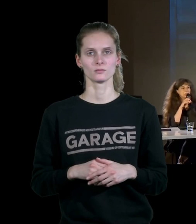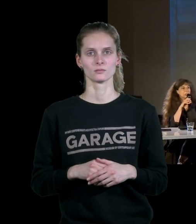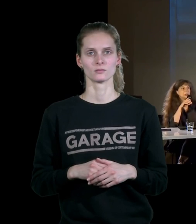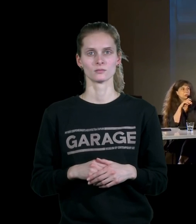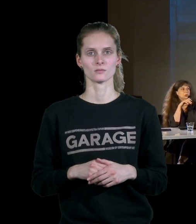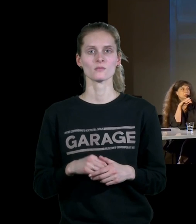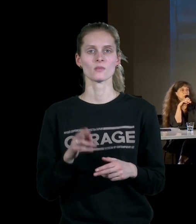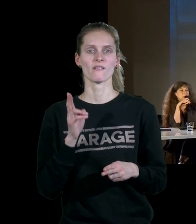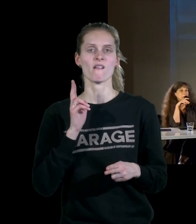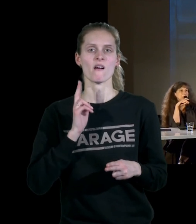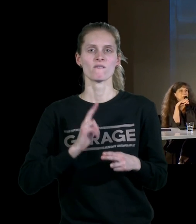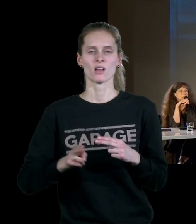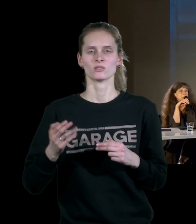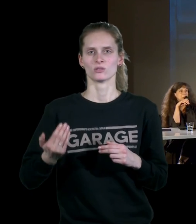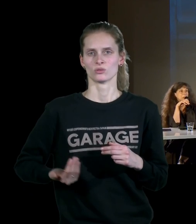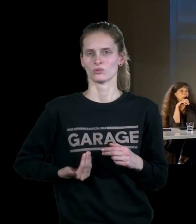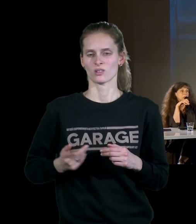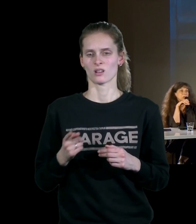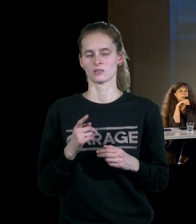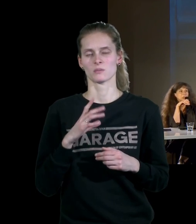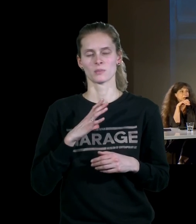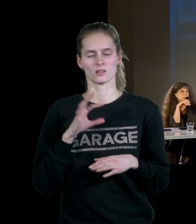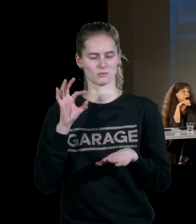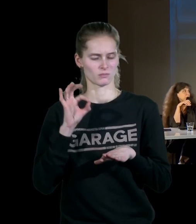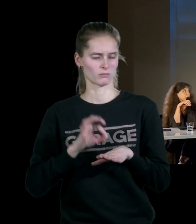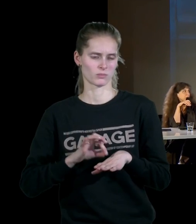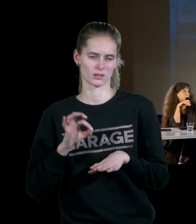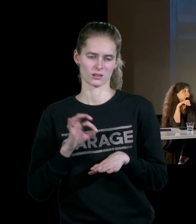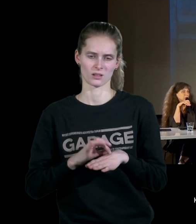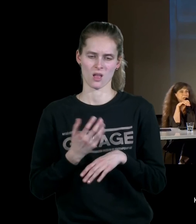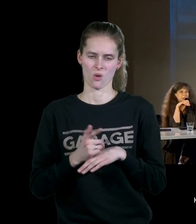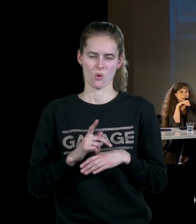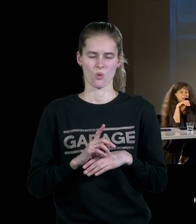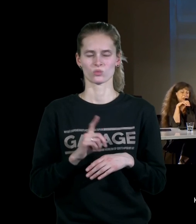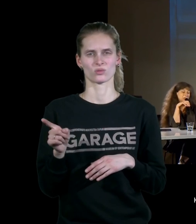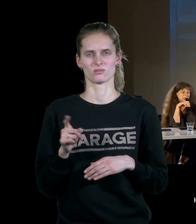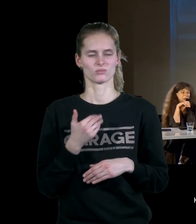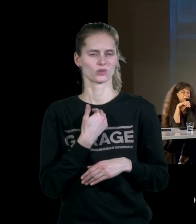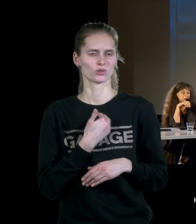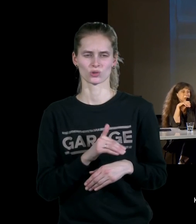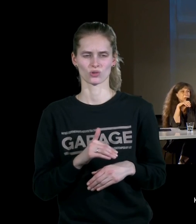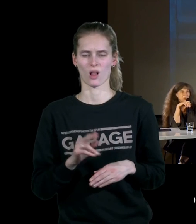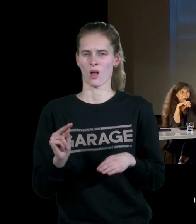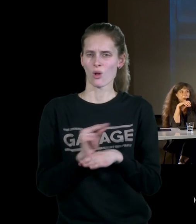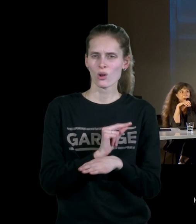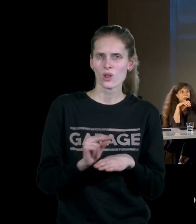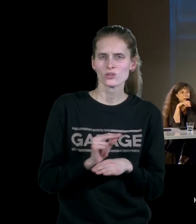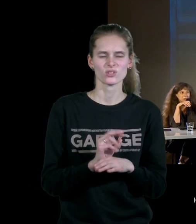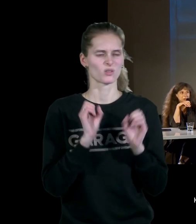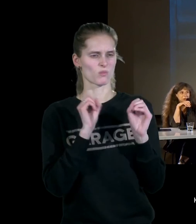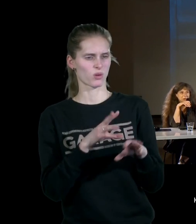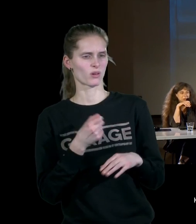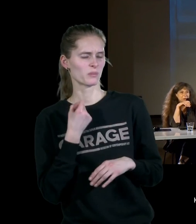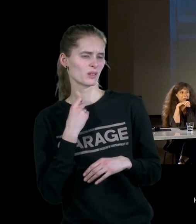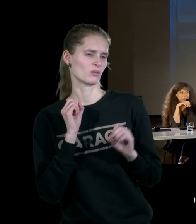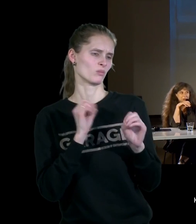В конце жизни он очень тяжело болел, при этом он совершенно не хотел там ни лечиться, ни сажать, ни бросить пить, курить,